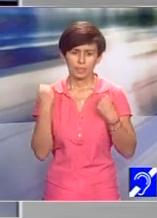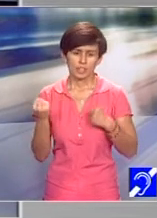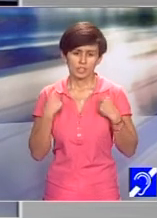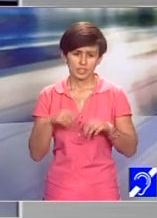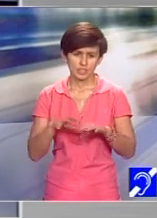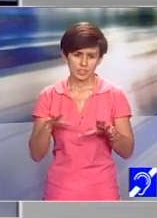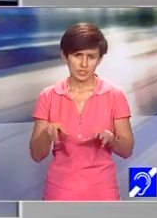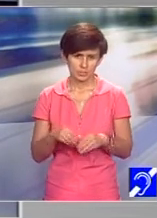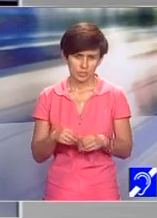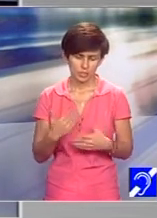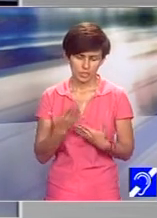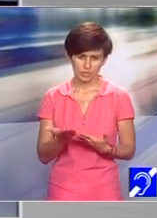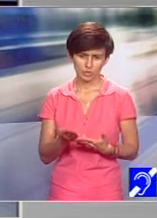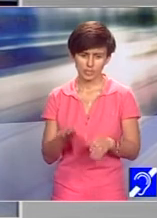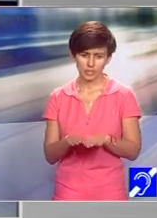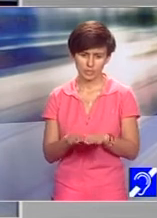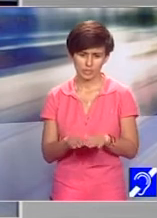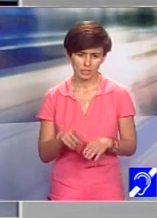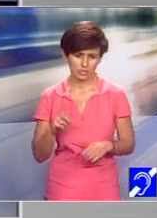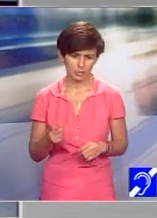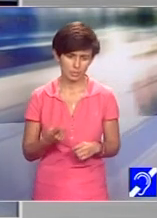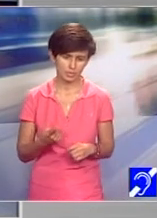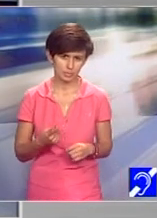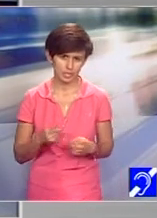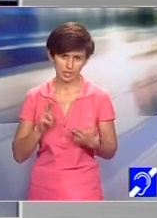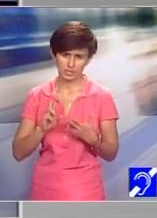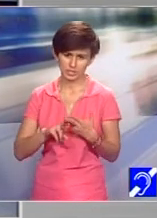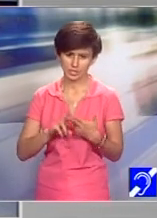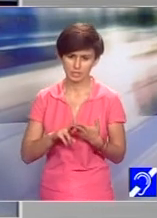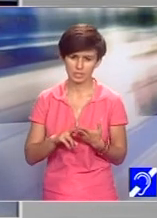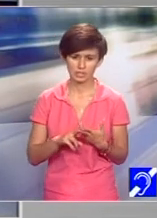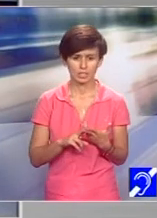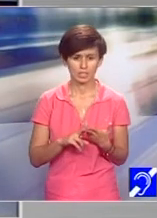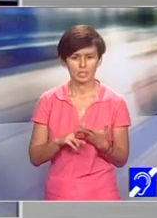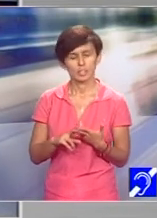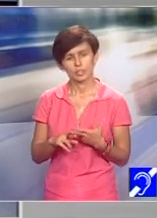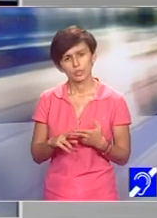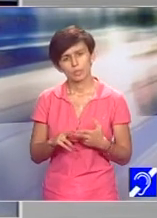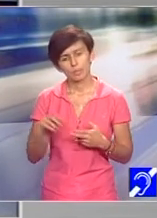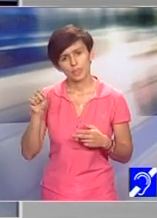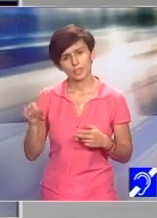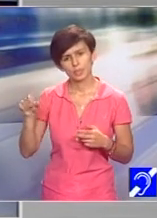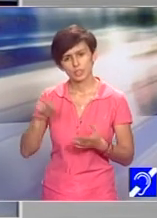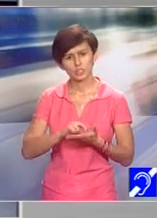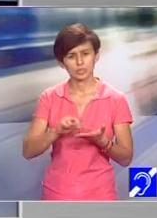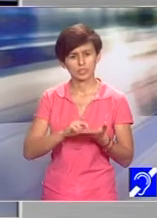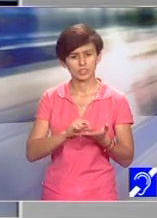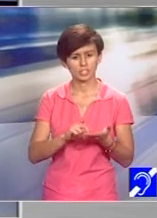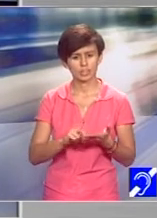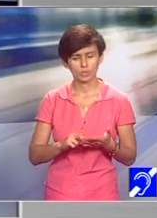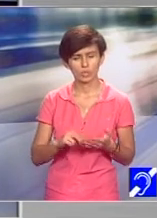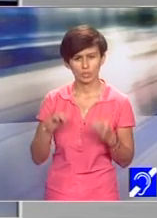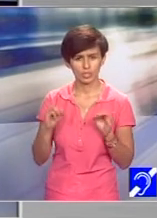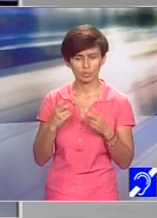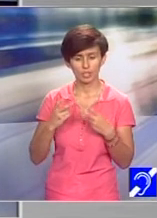oferim colegilor șansa de a se întâlni cu editori și publicații, cu